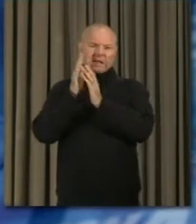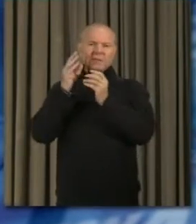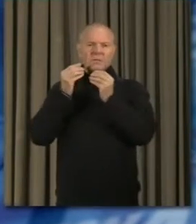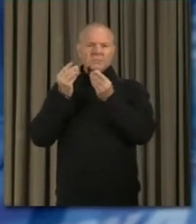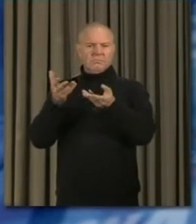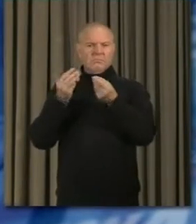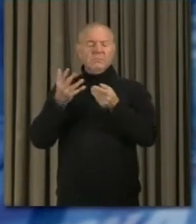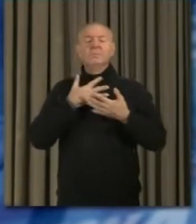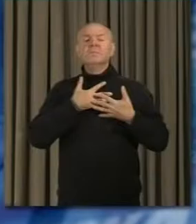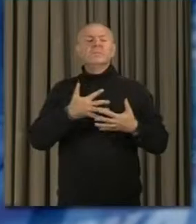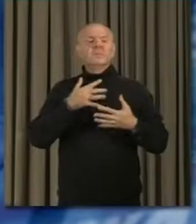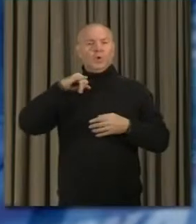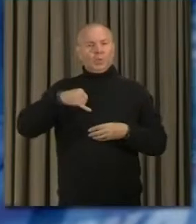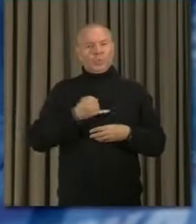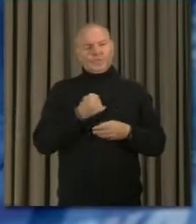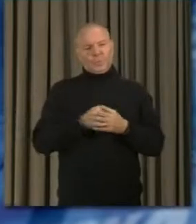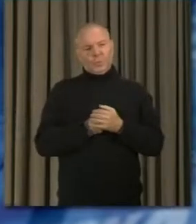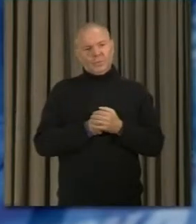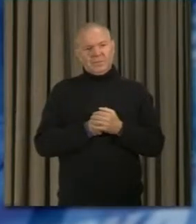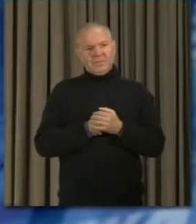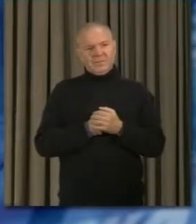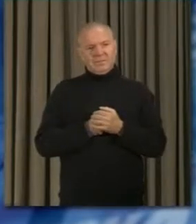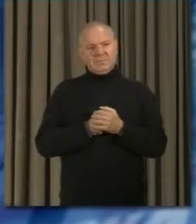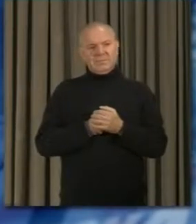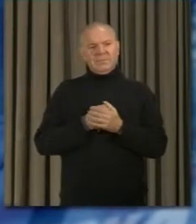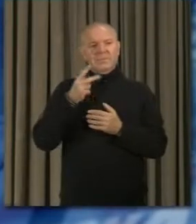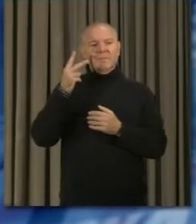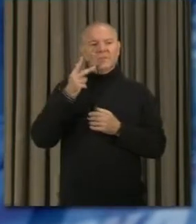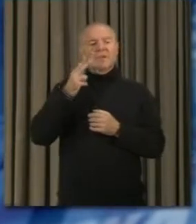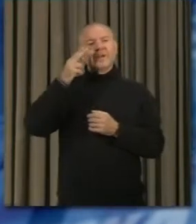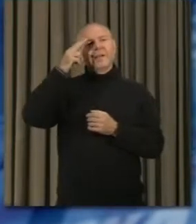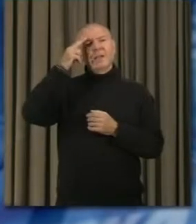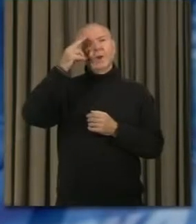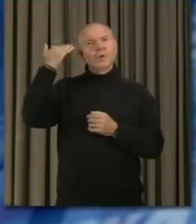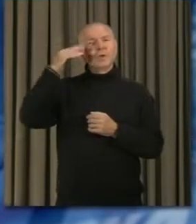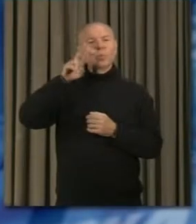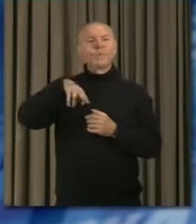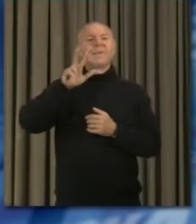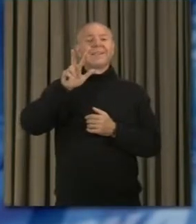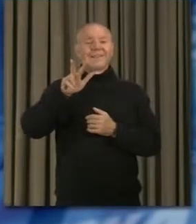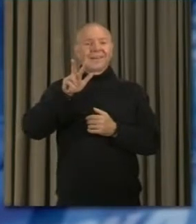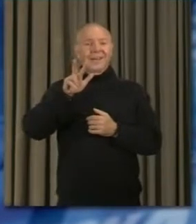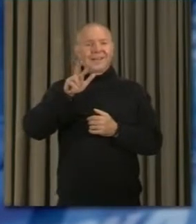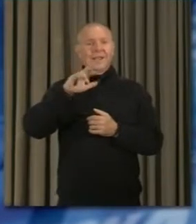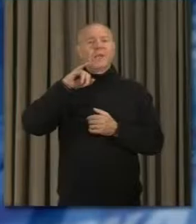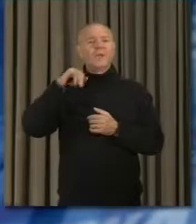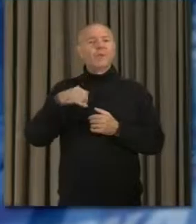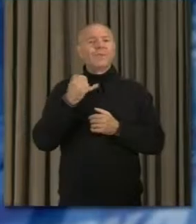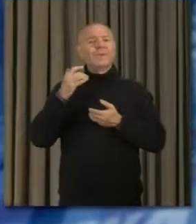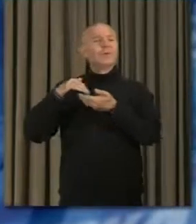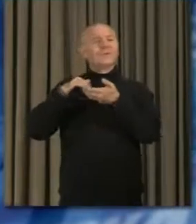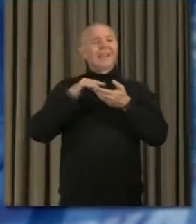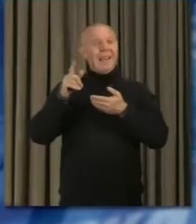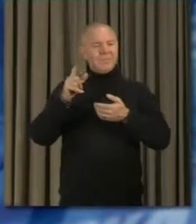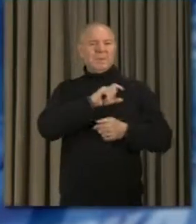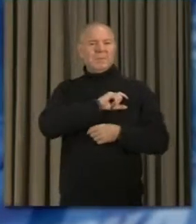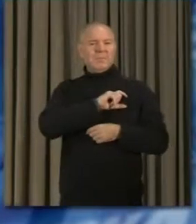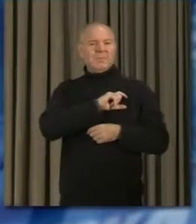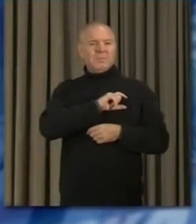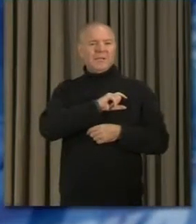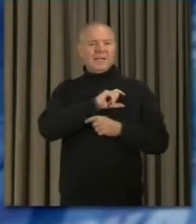tifoso della Juventus. Ricordava con particolare entusiasmo quando, nel 2003, lo Juventus Club a Mottarone lo premiò con il premio